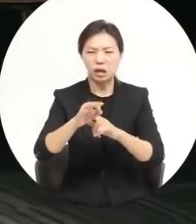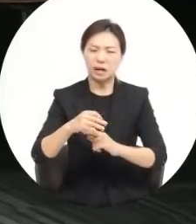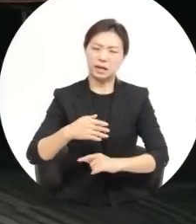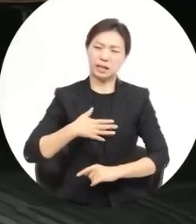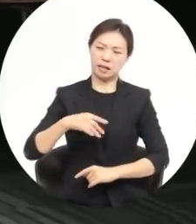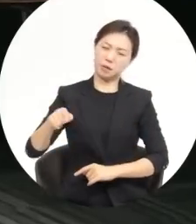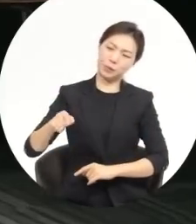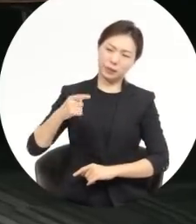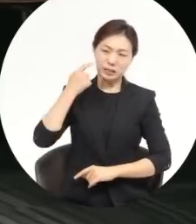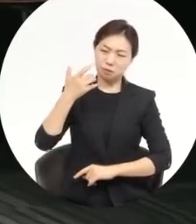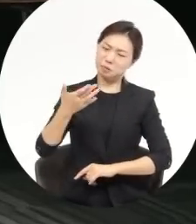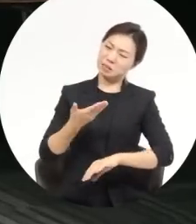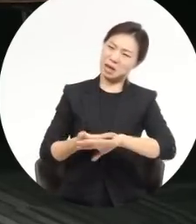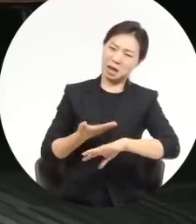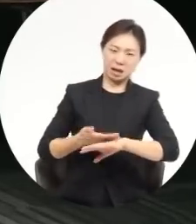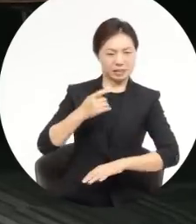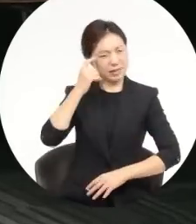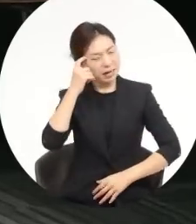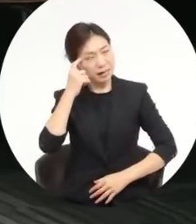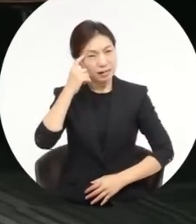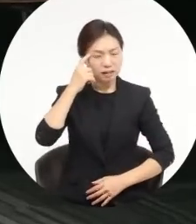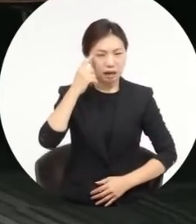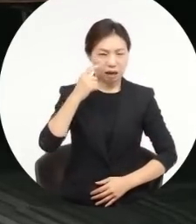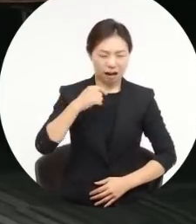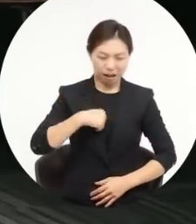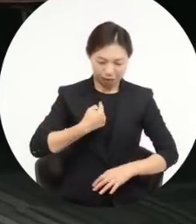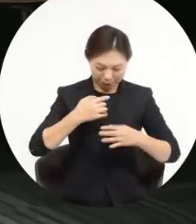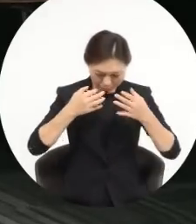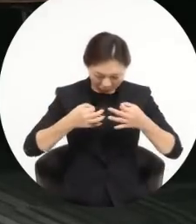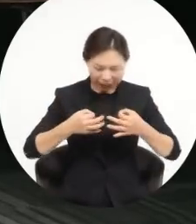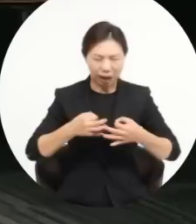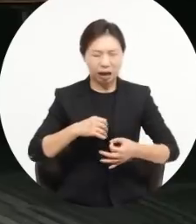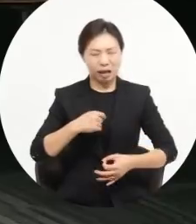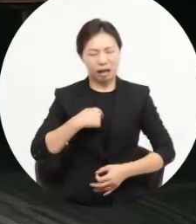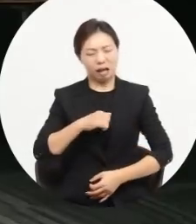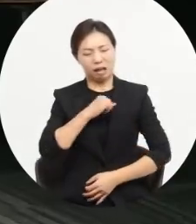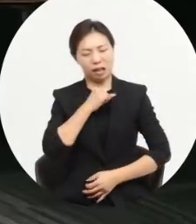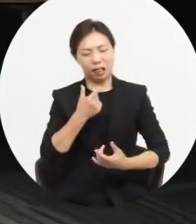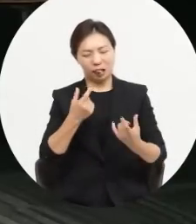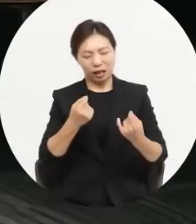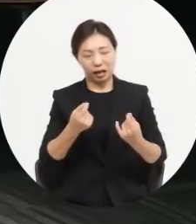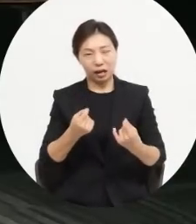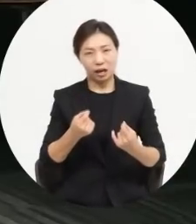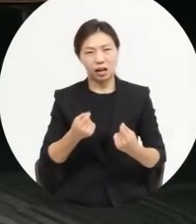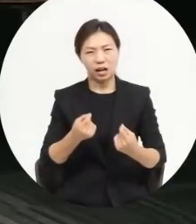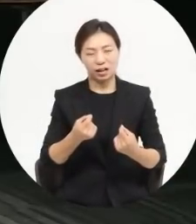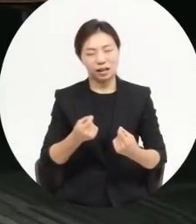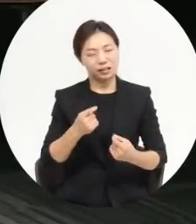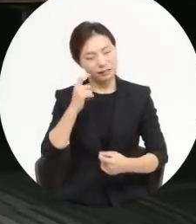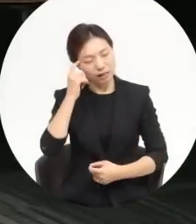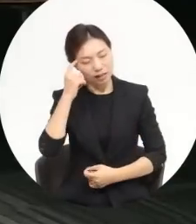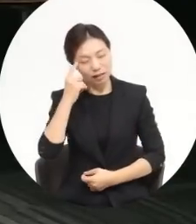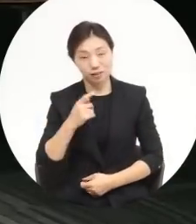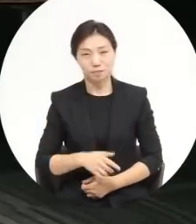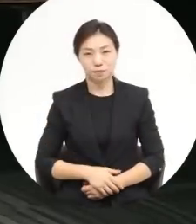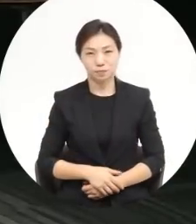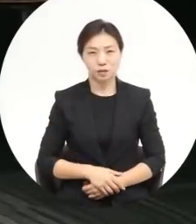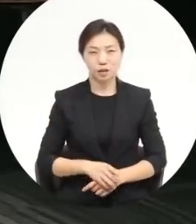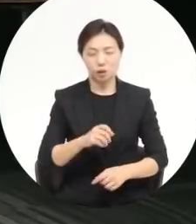안 그래야지 그랬는데 저도 그러고 있었다는 걸 오늘 알게 됐습니다. 네, 좋은